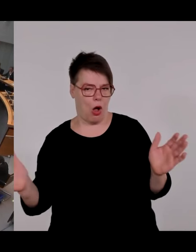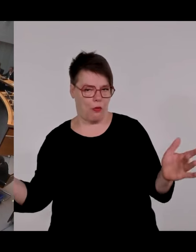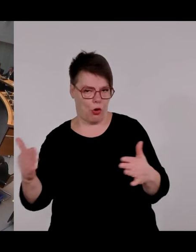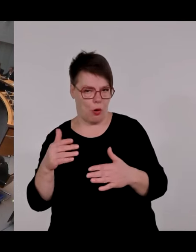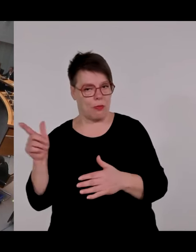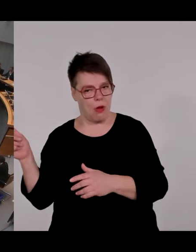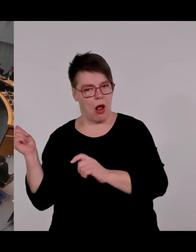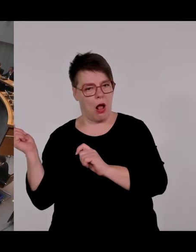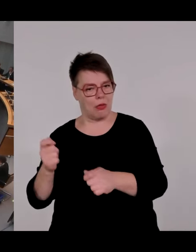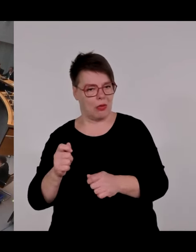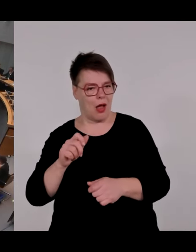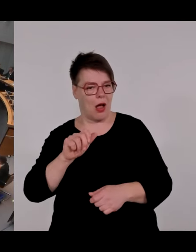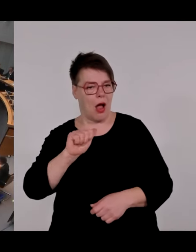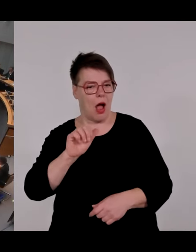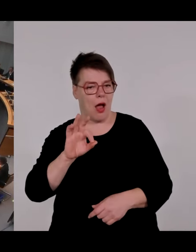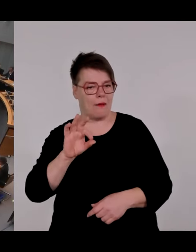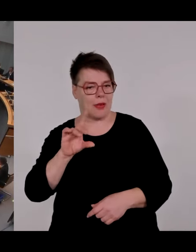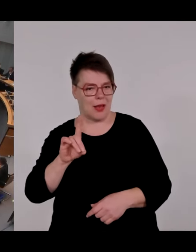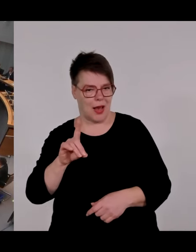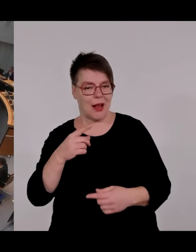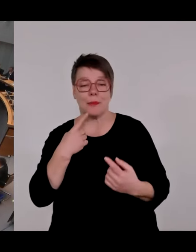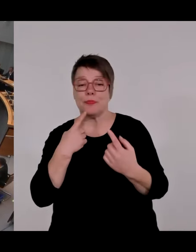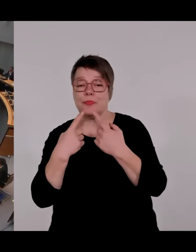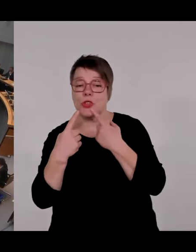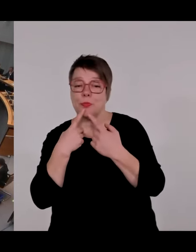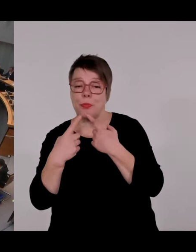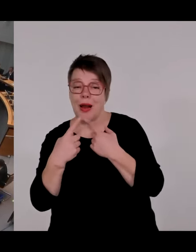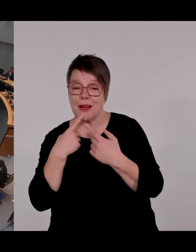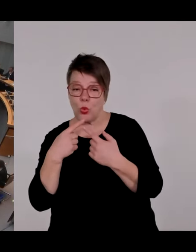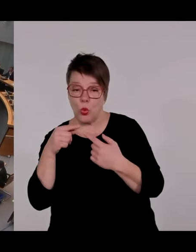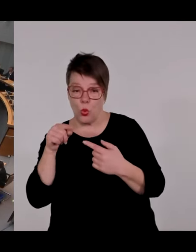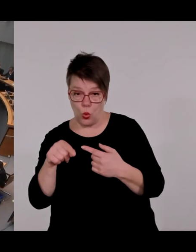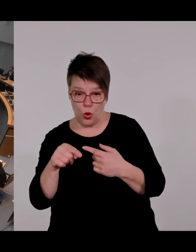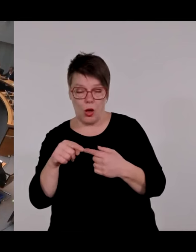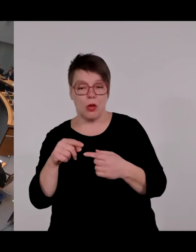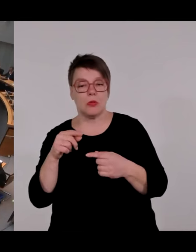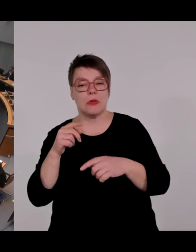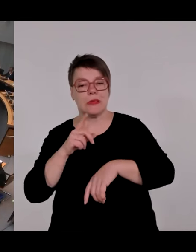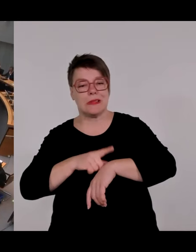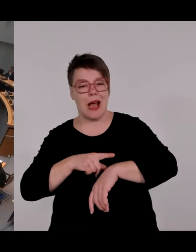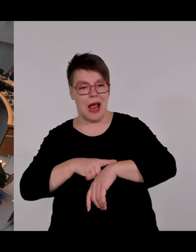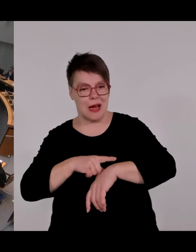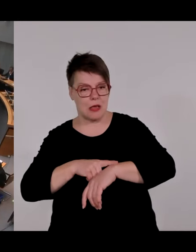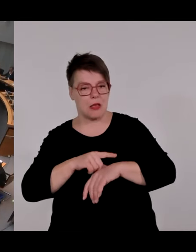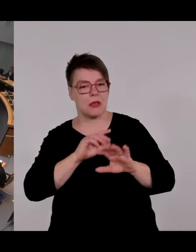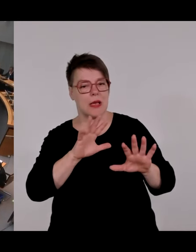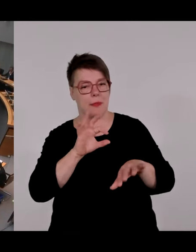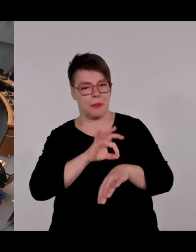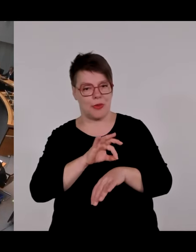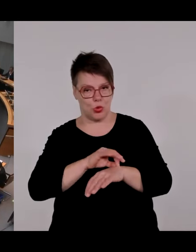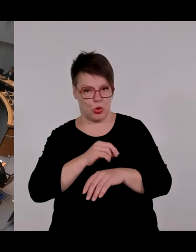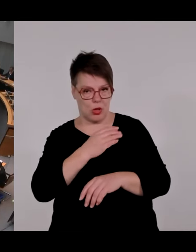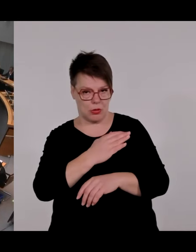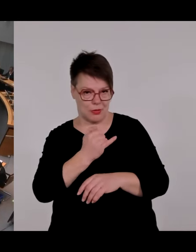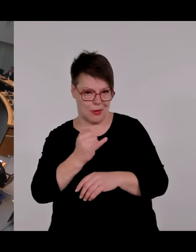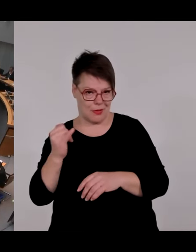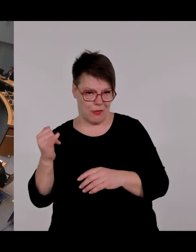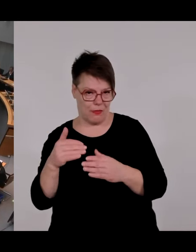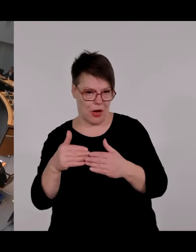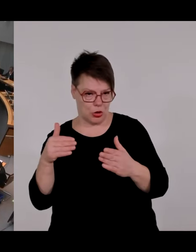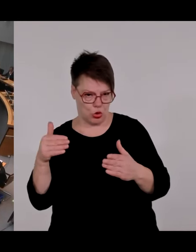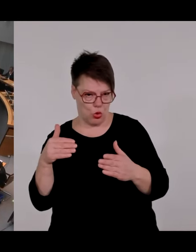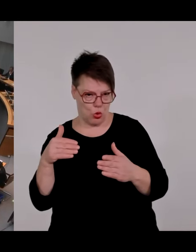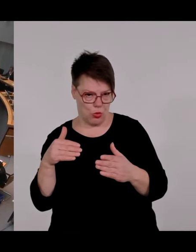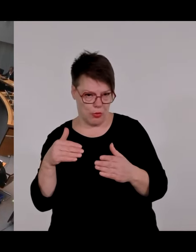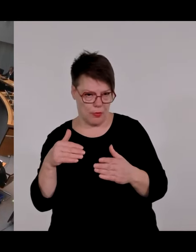Vielen Dank, Frau Präsidentin, meine sehr verehrten Damen und Herren Kollegen, Abgeordnete. Vorab muss ich schon mal sagen, es freut mich, dass der Plenarsaal